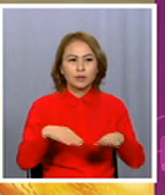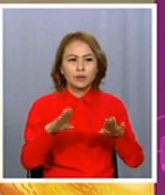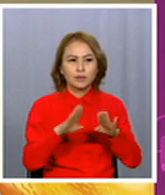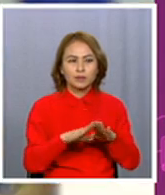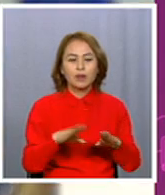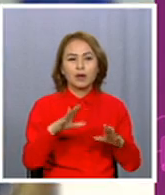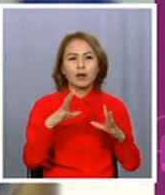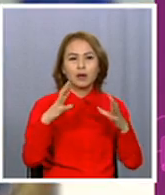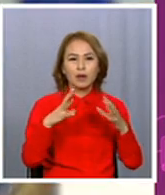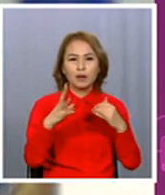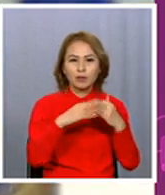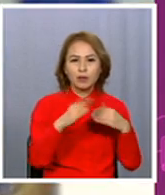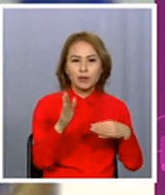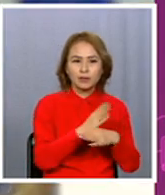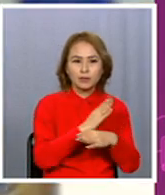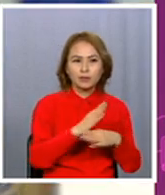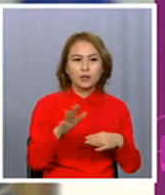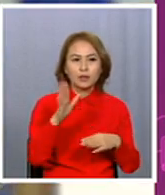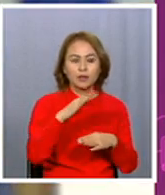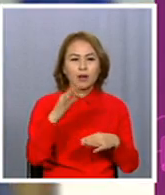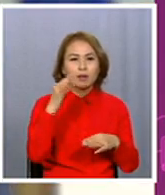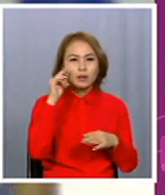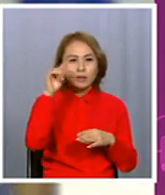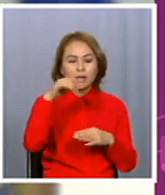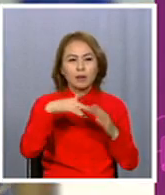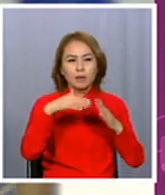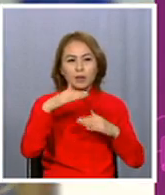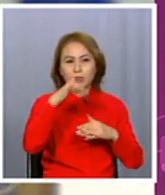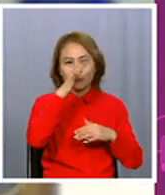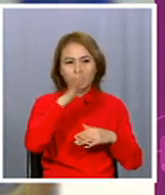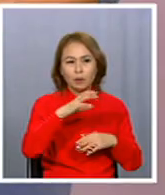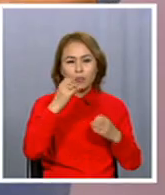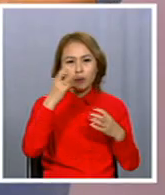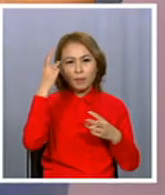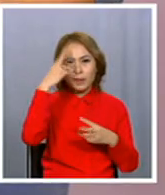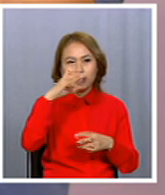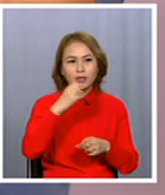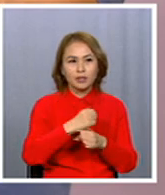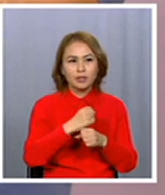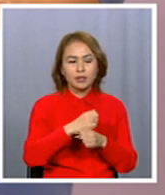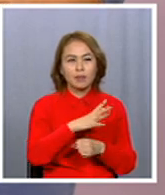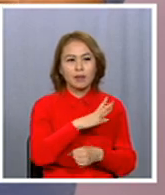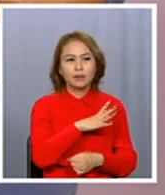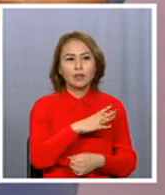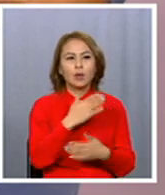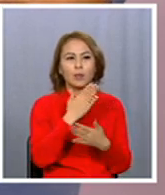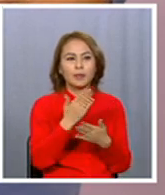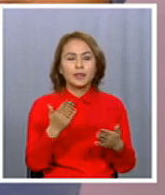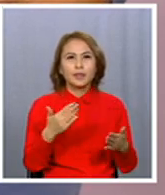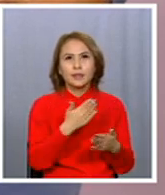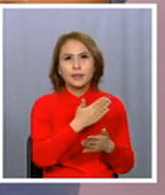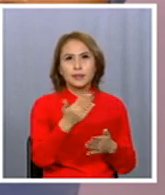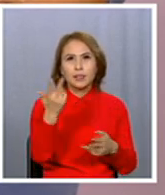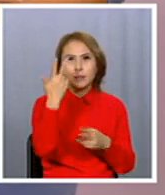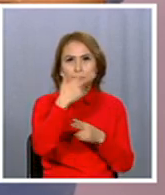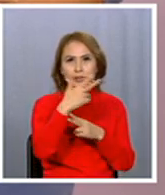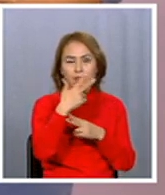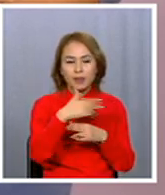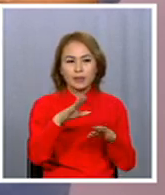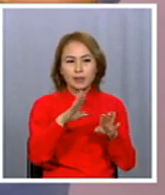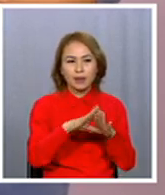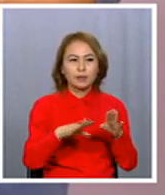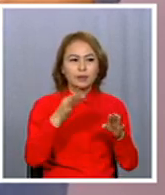ғарышта тәжірибе жасай алмаймыз. Сондықтан да біз осындай модель жасап алдық. Міне, балалар, сендер бейне материалдағы